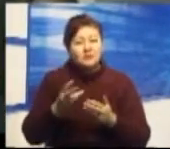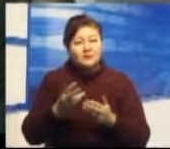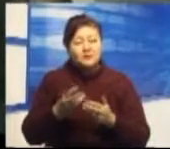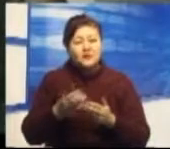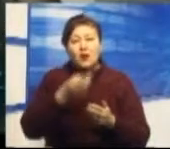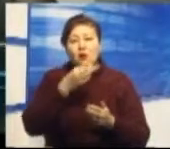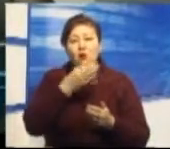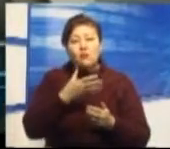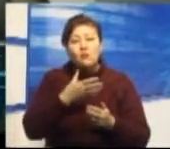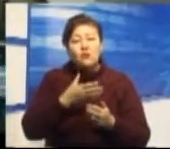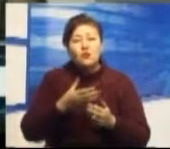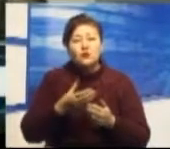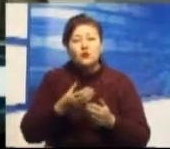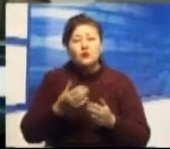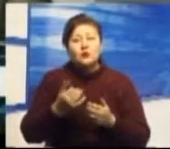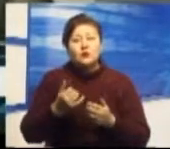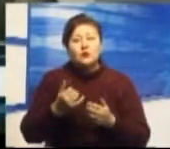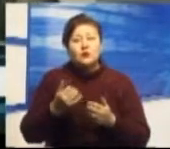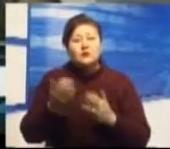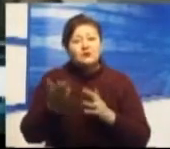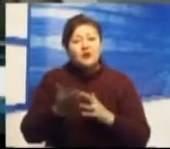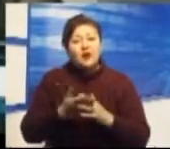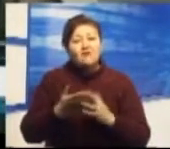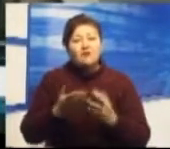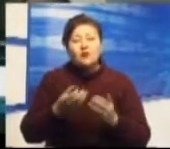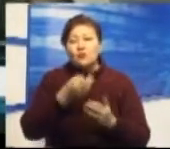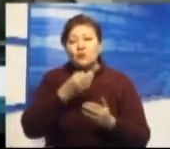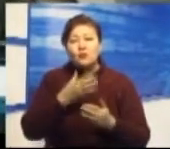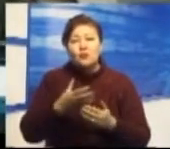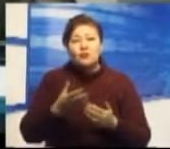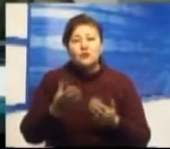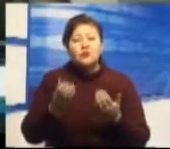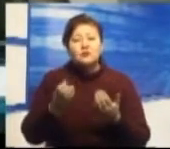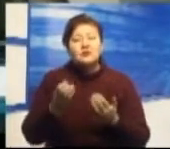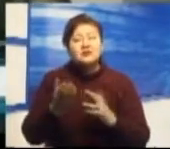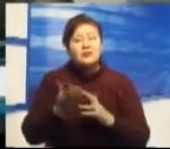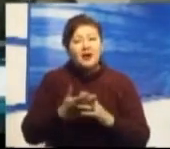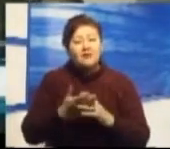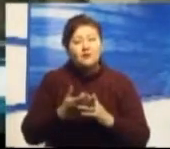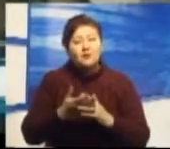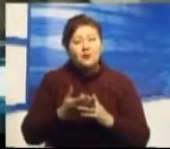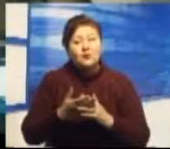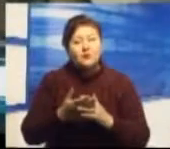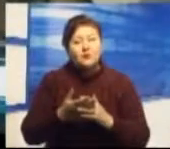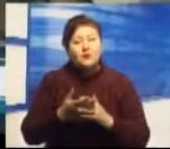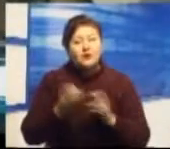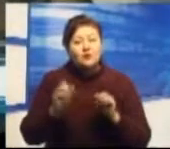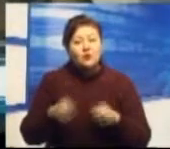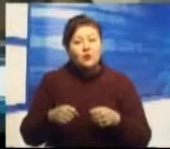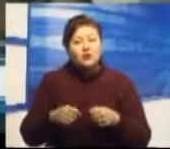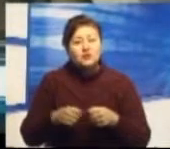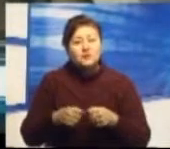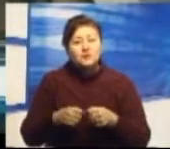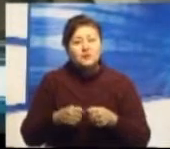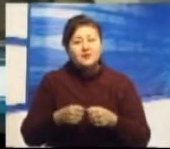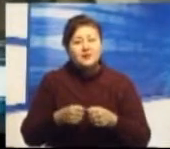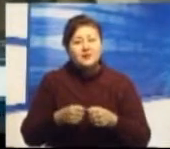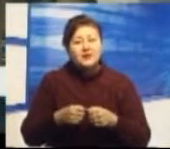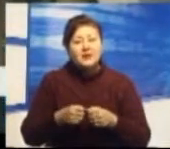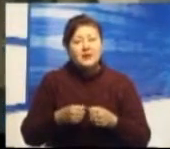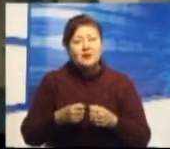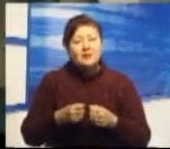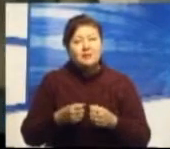любую услугу. Тұрғындардың кез келген мемлекеттік қызметпен анықтамаларды алуына болады. Онда белгілі бір